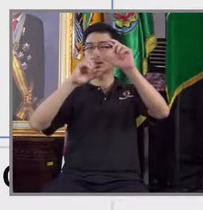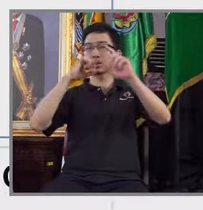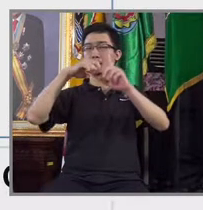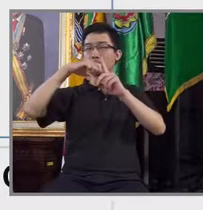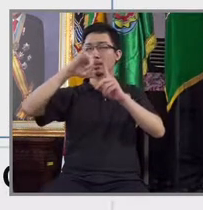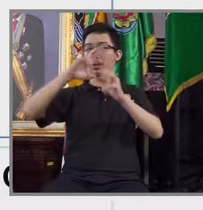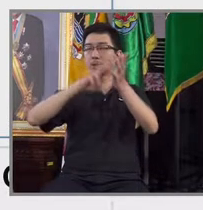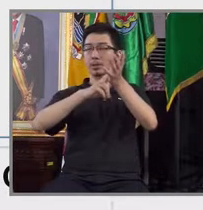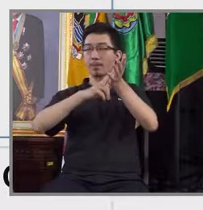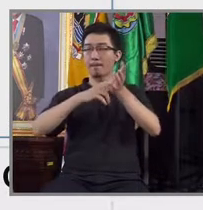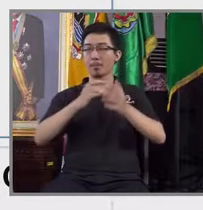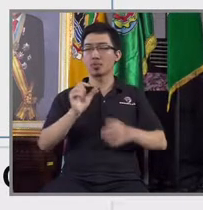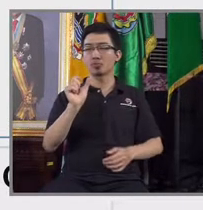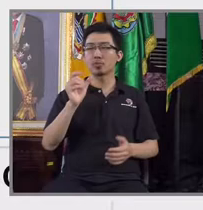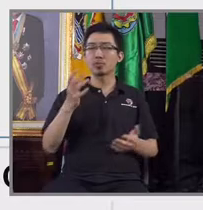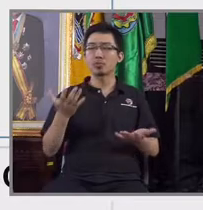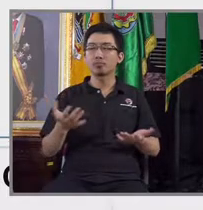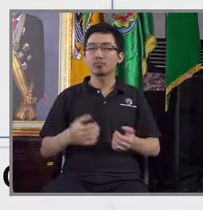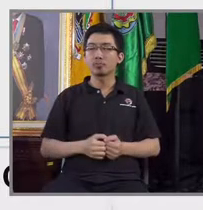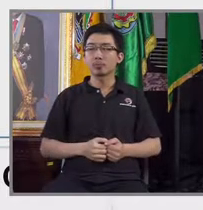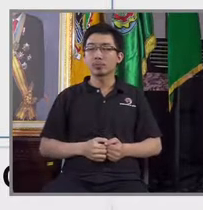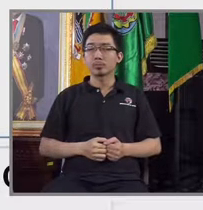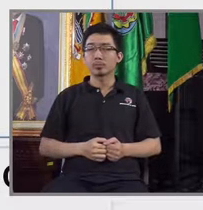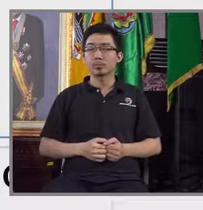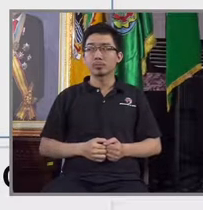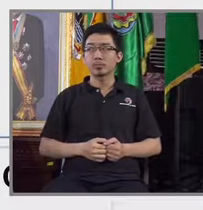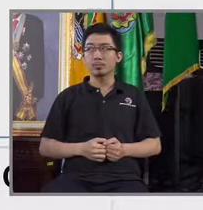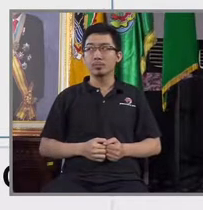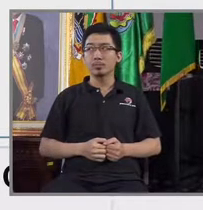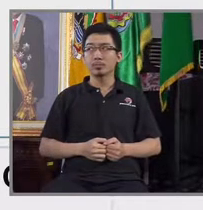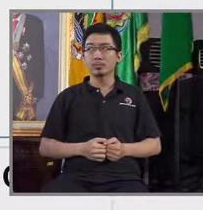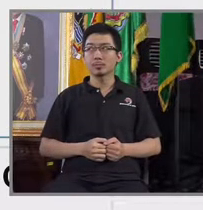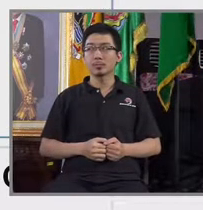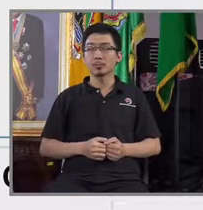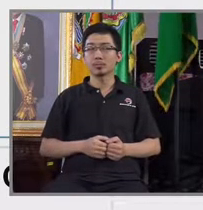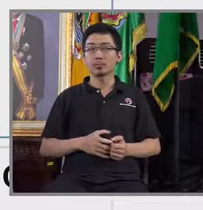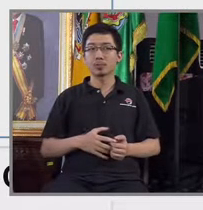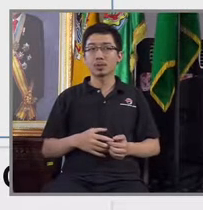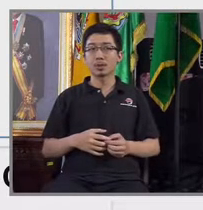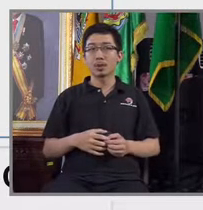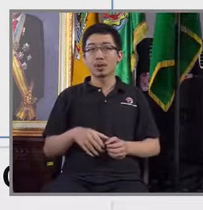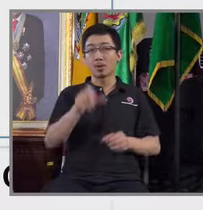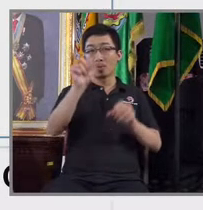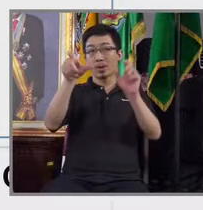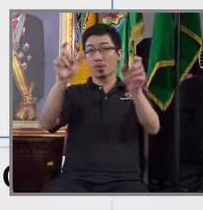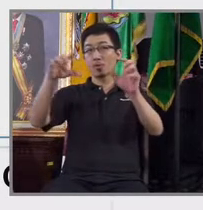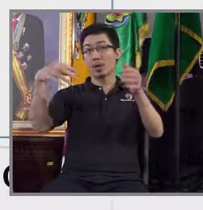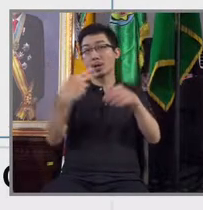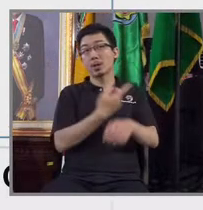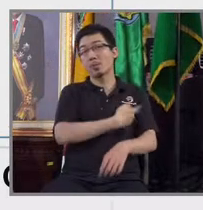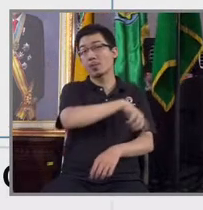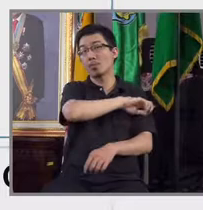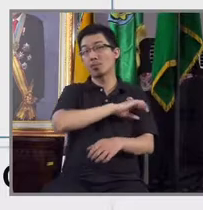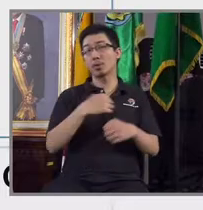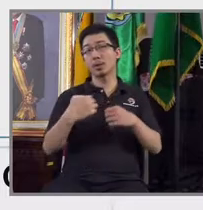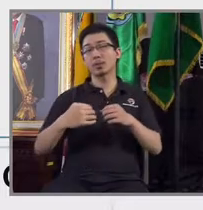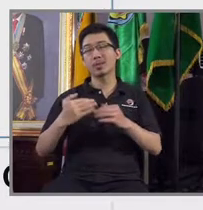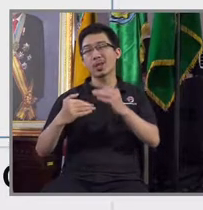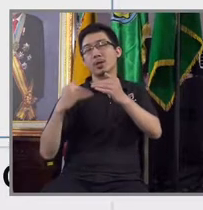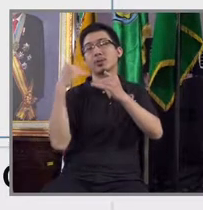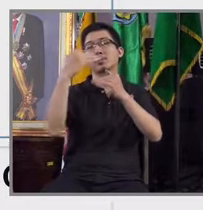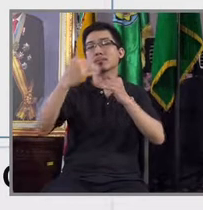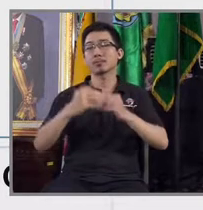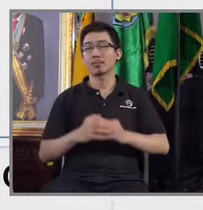mengurangi beban pengeluaran peningkatan kemampuan dan pendapatan penduduk miskin serta